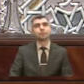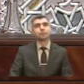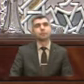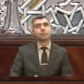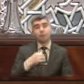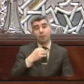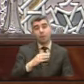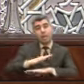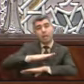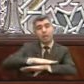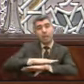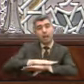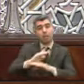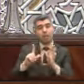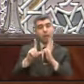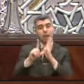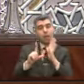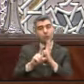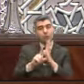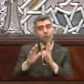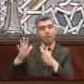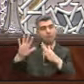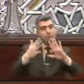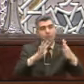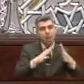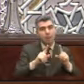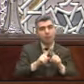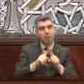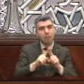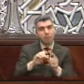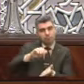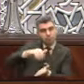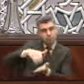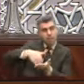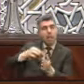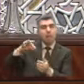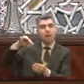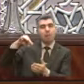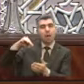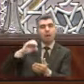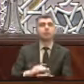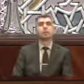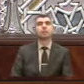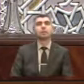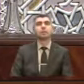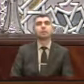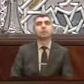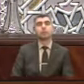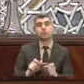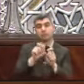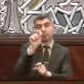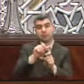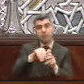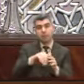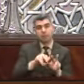احترام الشروط القانونيه والبيئيه لبعض المقالع بالشمال للسيدات والساده النواب المحترمين عن فريق التجمع